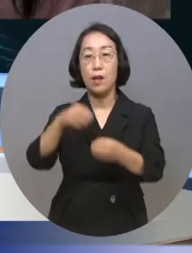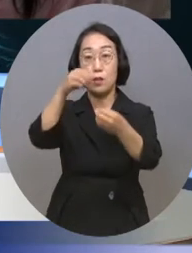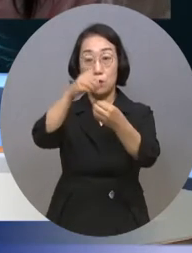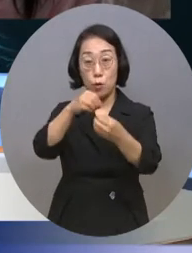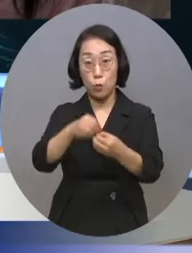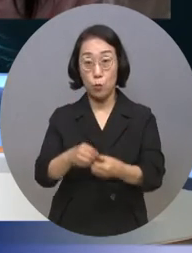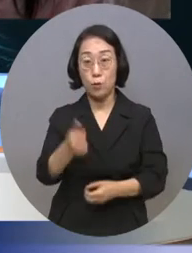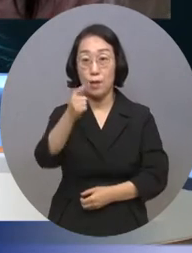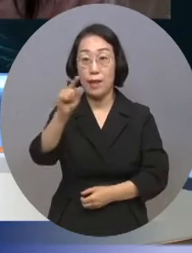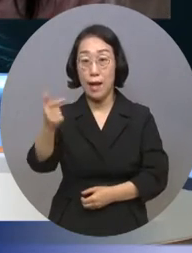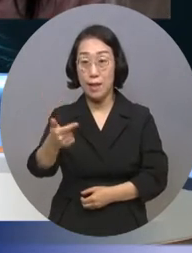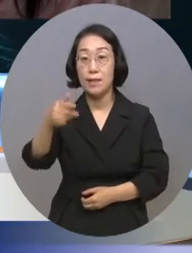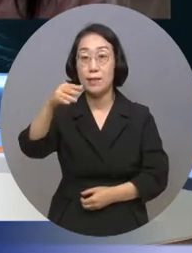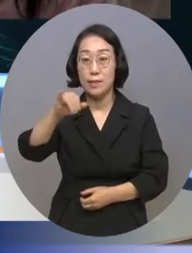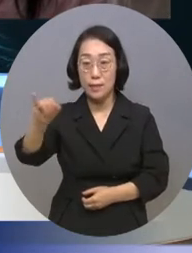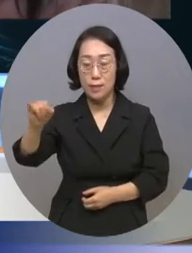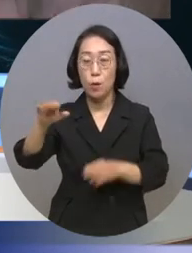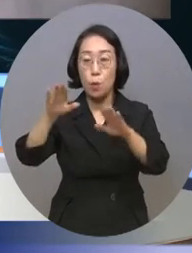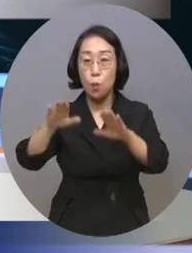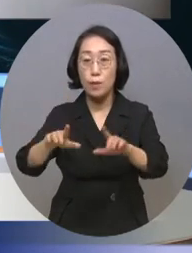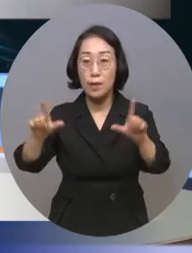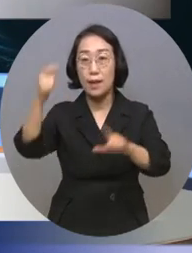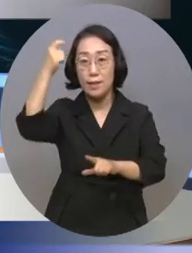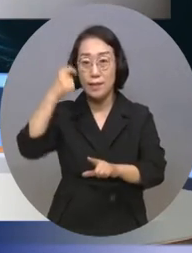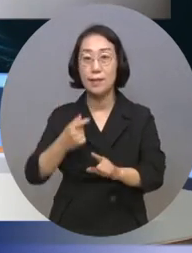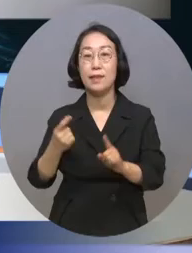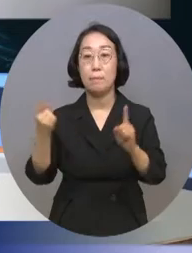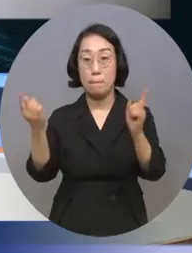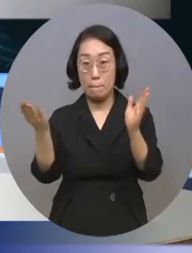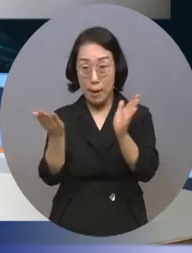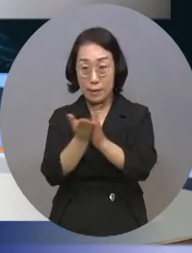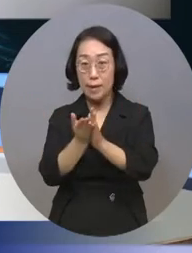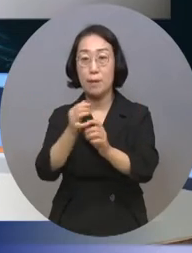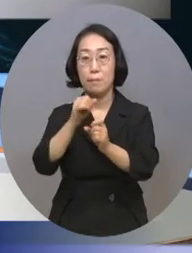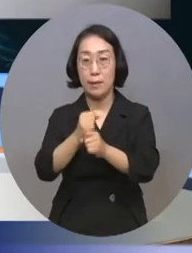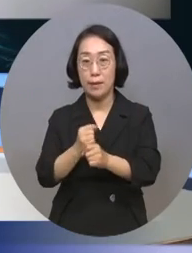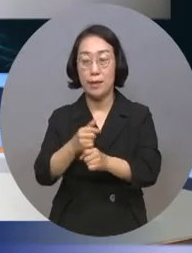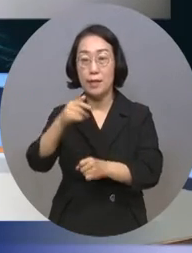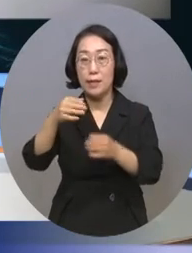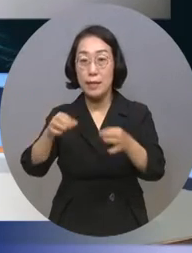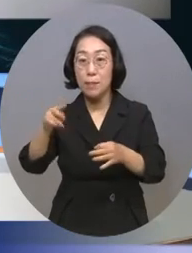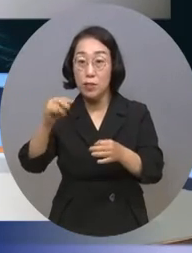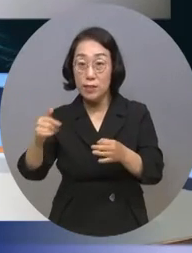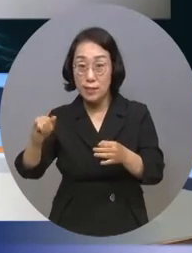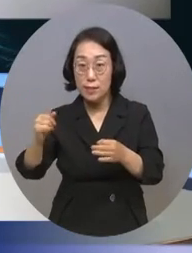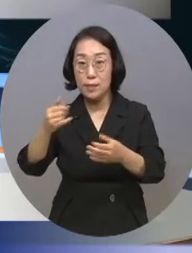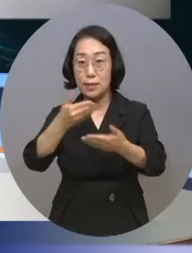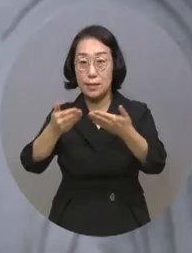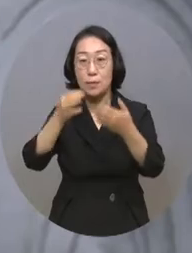전통적인 한지를 현대적 감각으로 풀어낸 김현지 작가의 작품을 이소영 기자가 소개합니다.